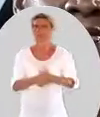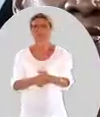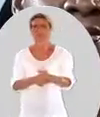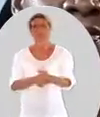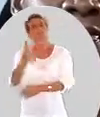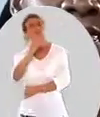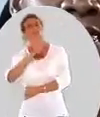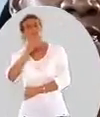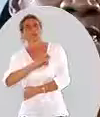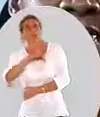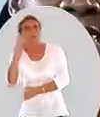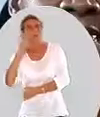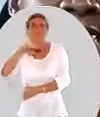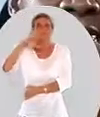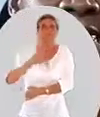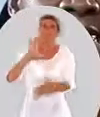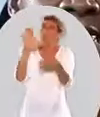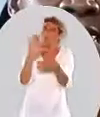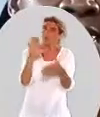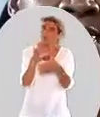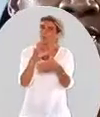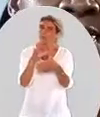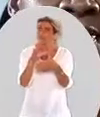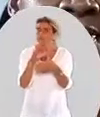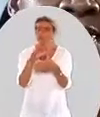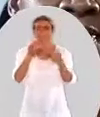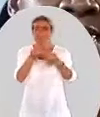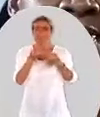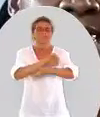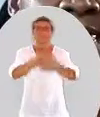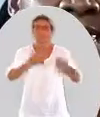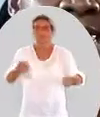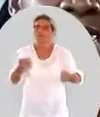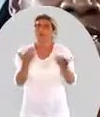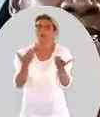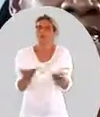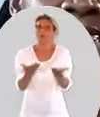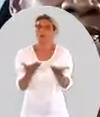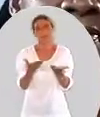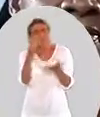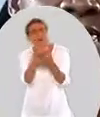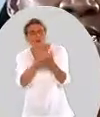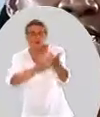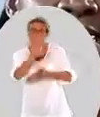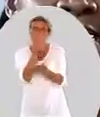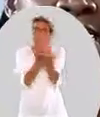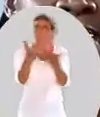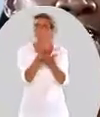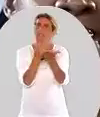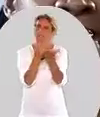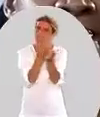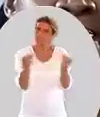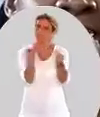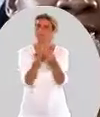mes chers compatriotes nous avons là une formidable opportunité de faire que la Guadeloupe demeure une